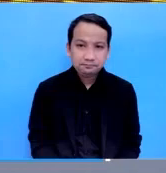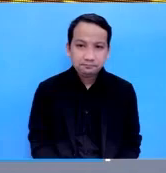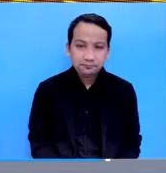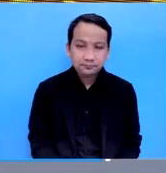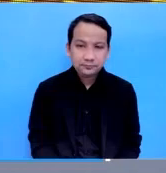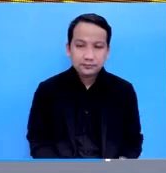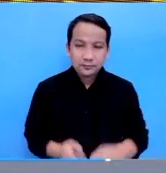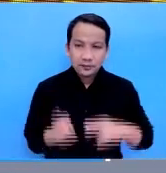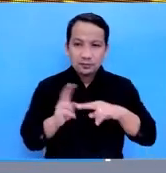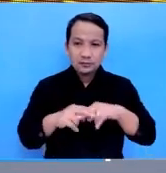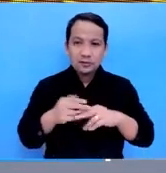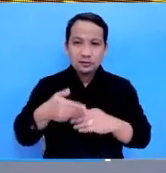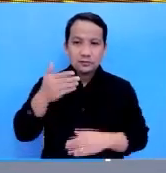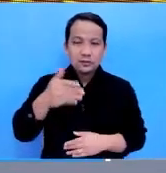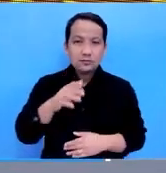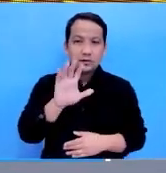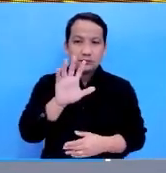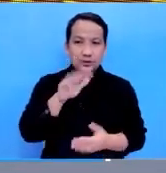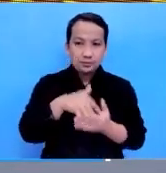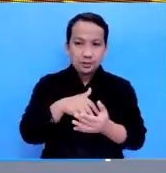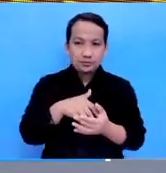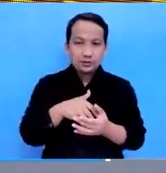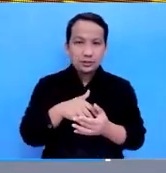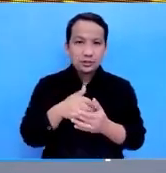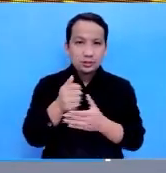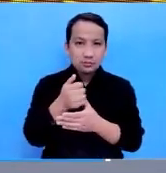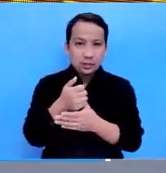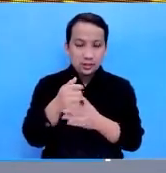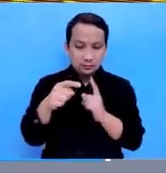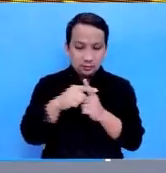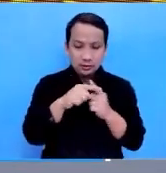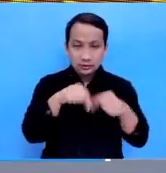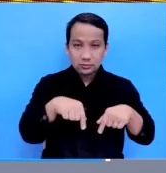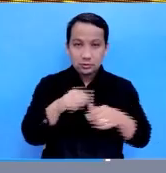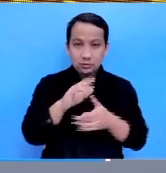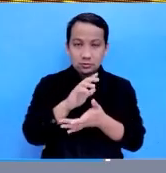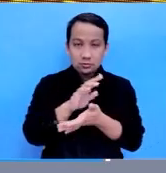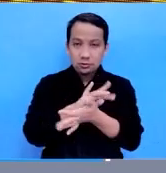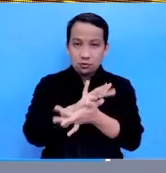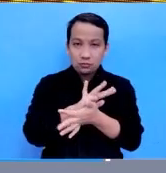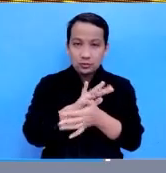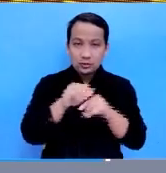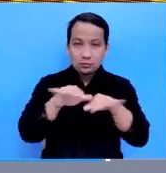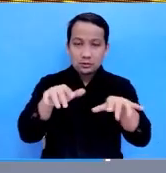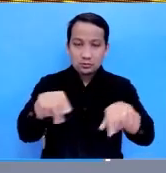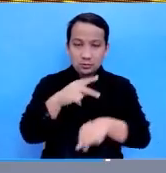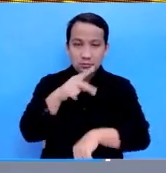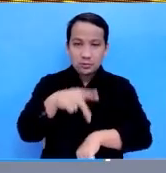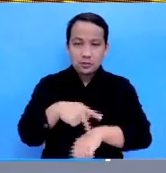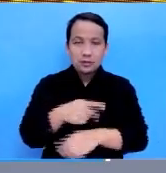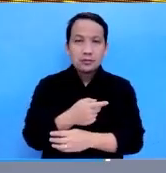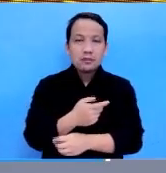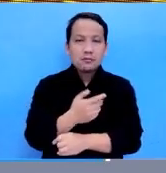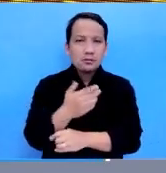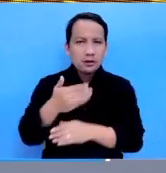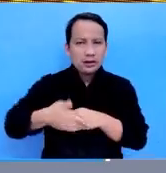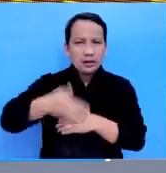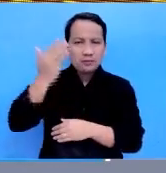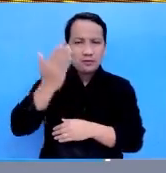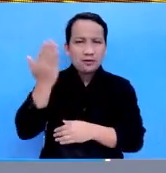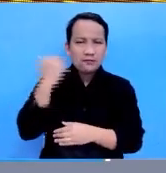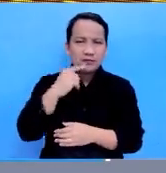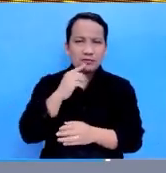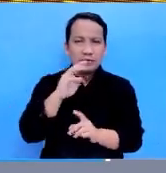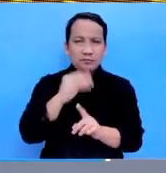Umakyat ulit sa mahigit 5,000 ang aktibong kaso ng COVID-19 sa Pilipinas ayon sa Department of Health. Pinakamataas po yan mula noong May